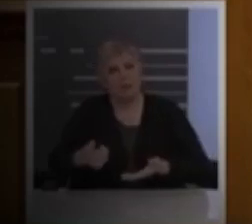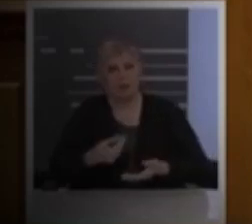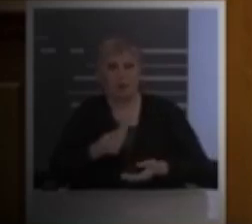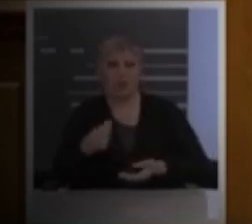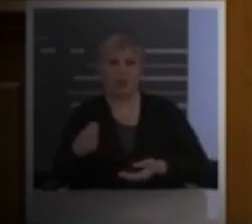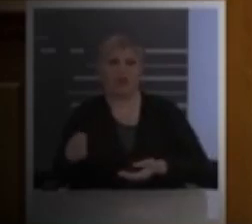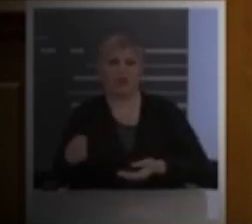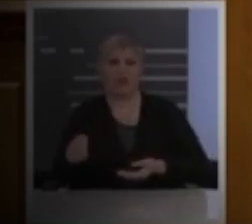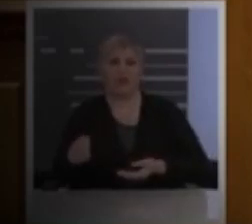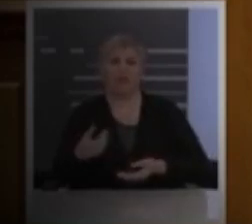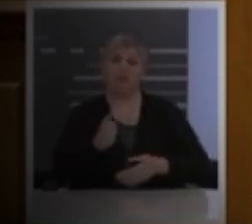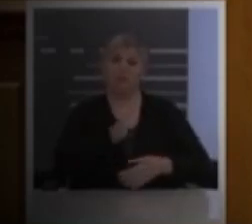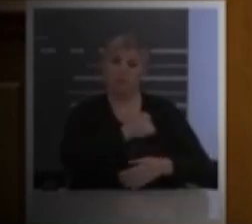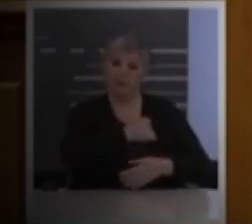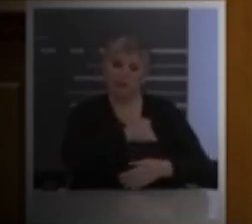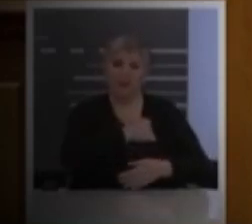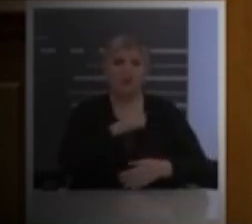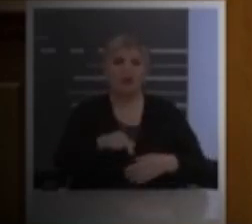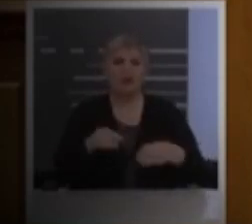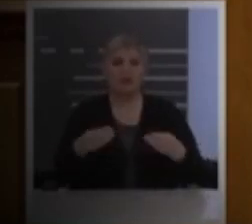προχωράμε σε μια κίνηση